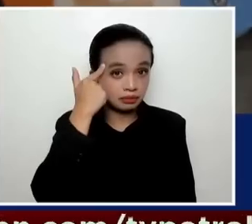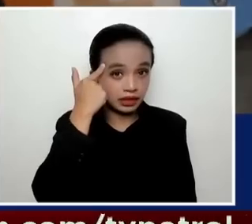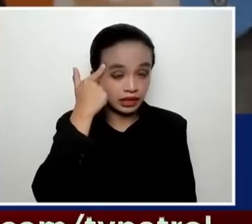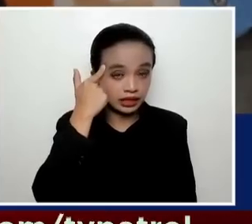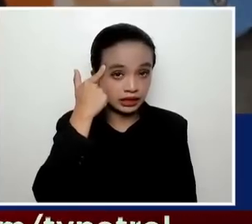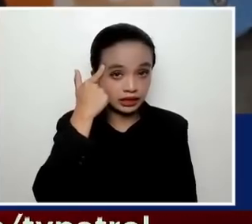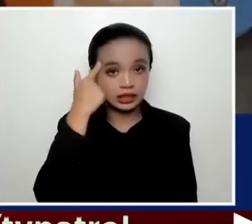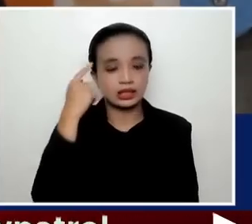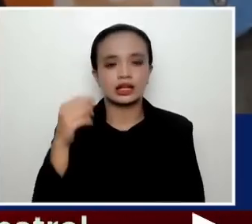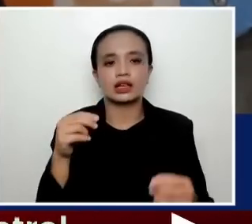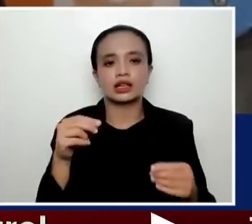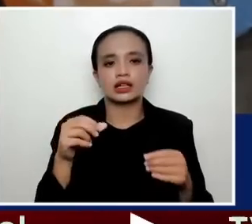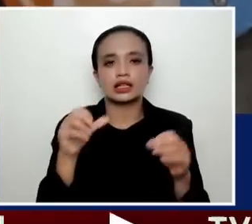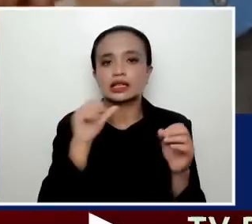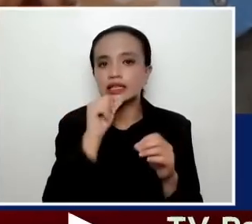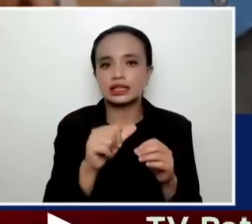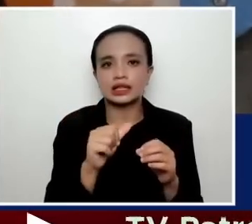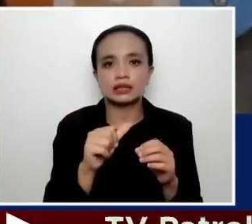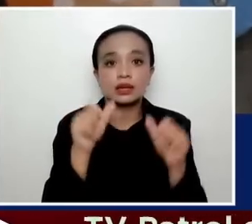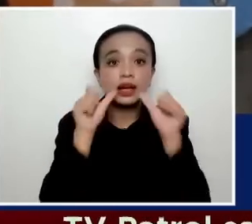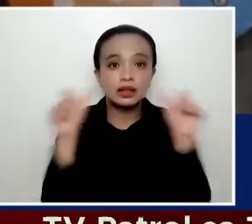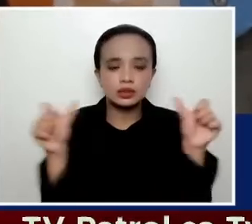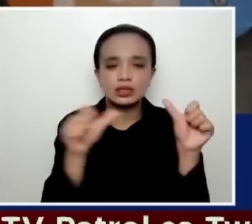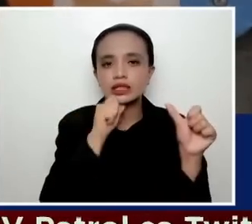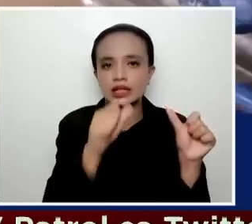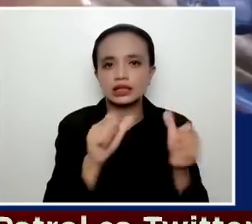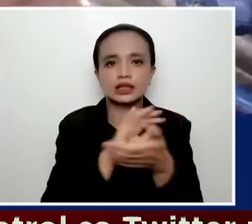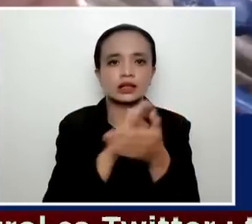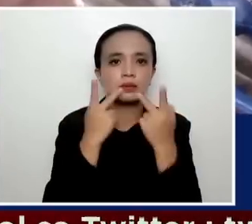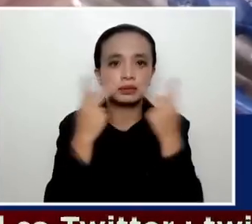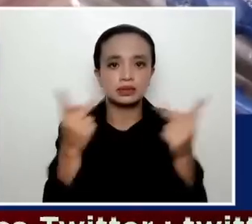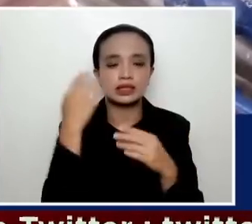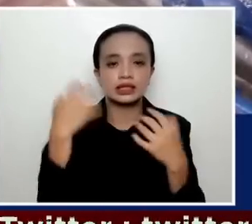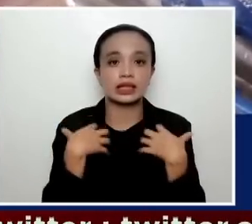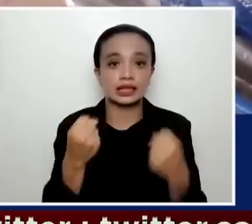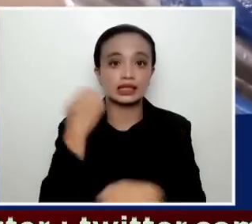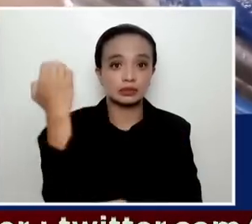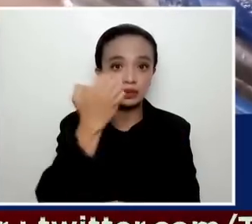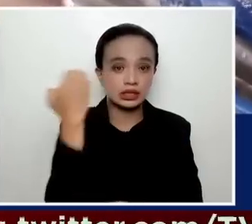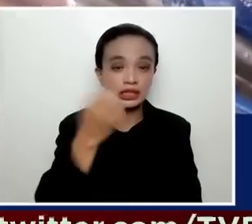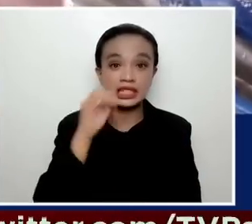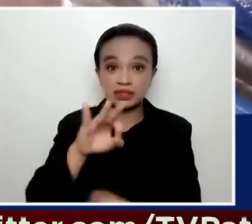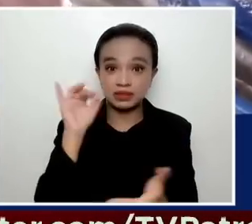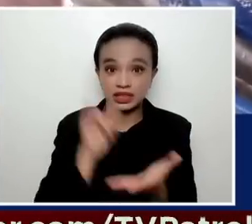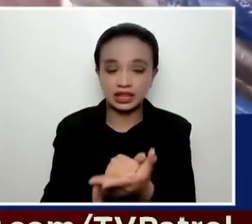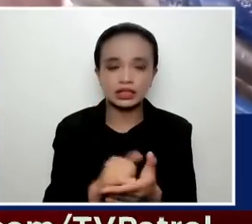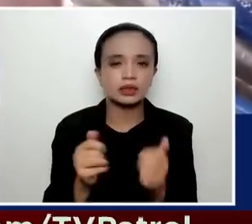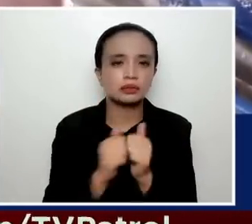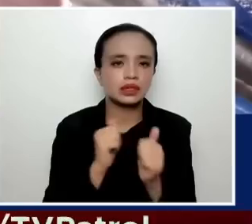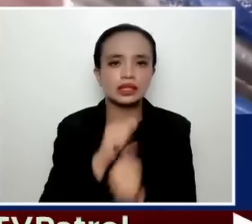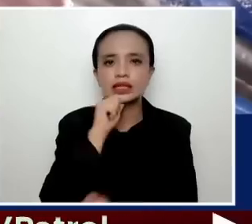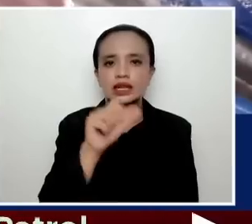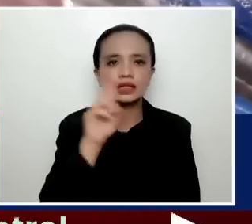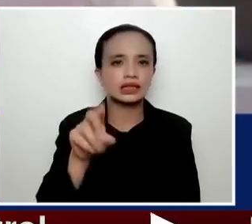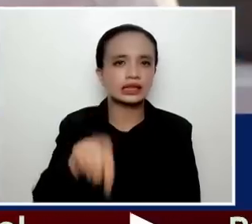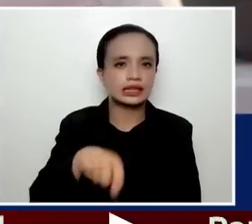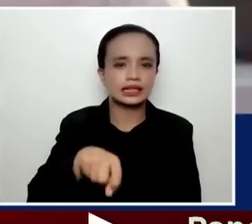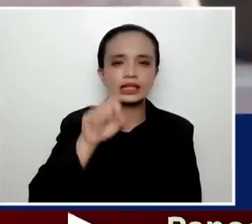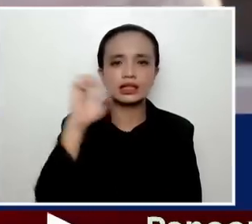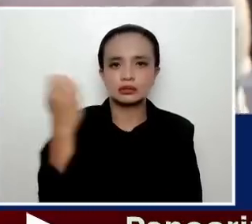Public Health Emergency sa bansa. Kung mangyari ito, hindi na magagamit ang Emergency Use Authority na inilabas ng